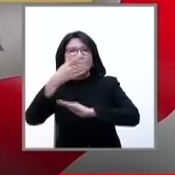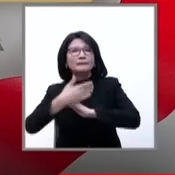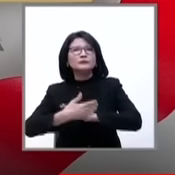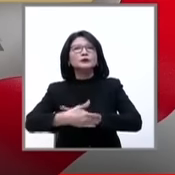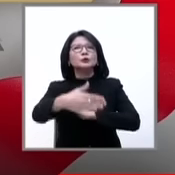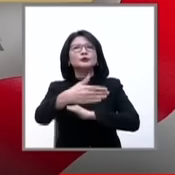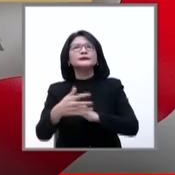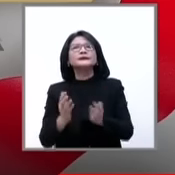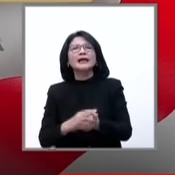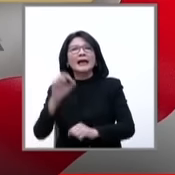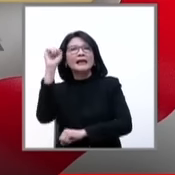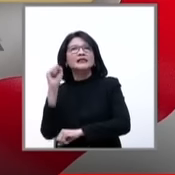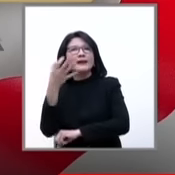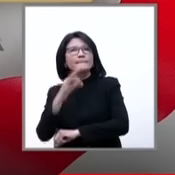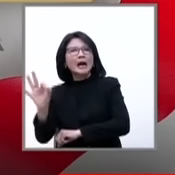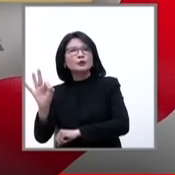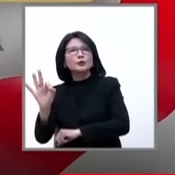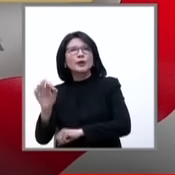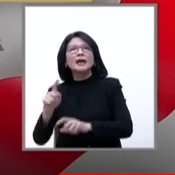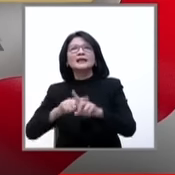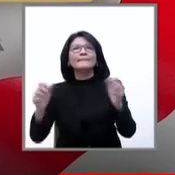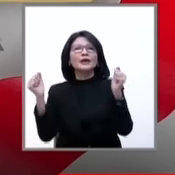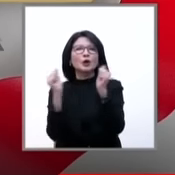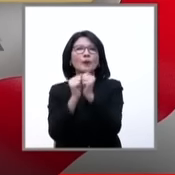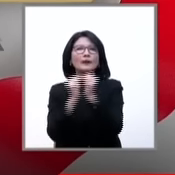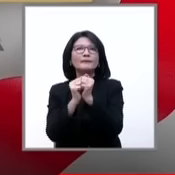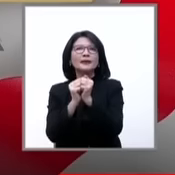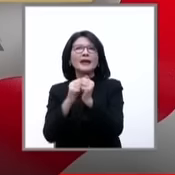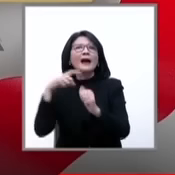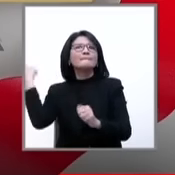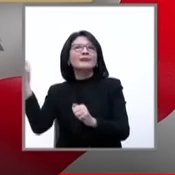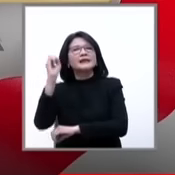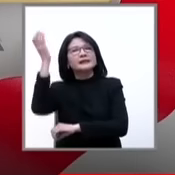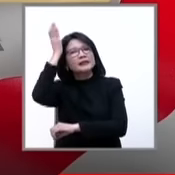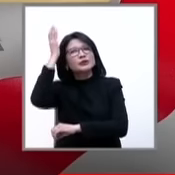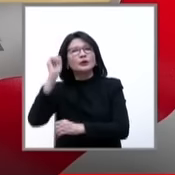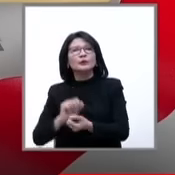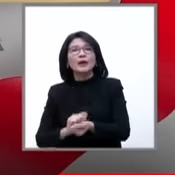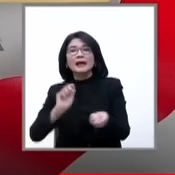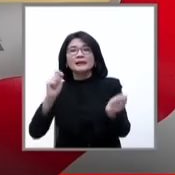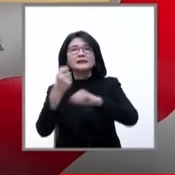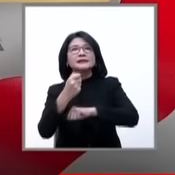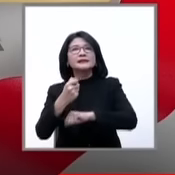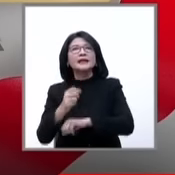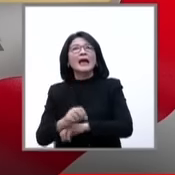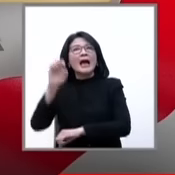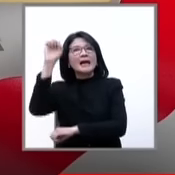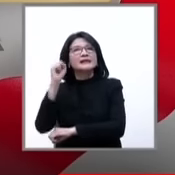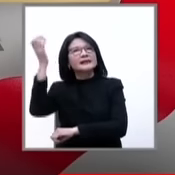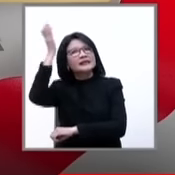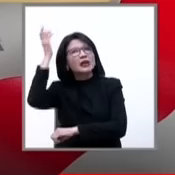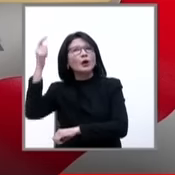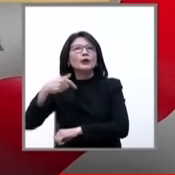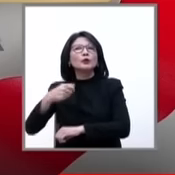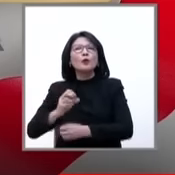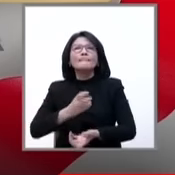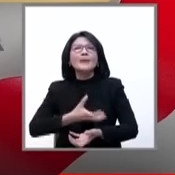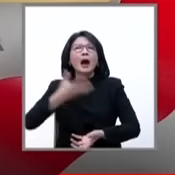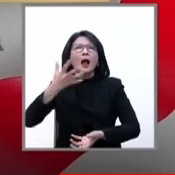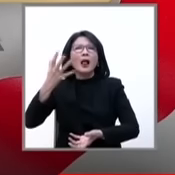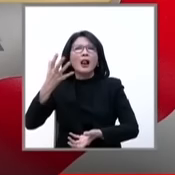banyak mengulang apa yang dia katakan di debat kedua, sebab kita tahu dia pernah menanyakan sesuatu yang mestinya muncul di debat kali